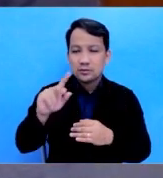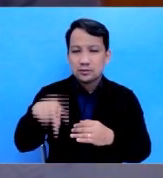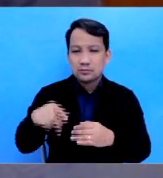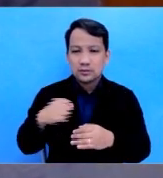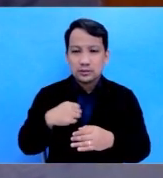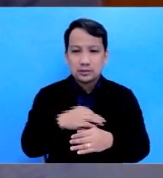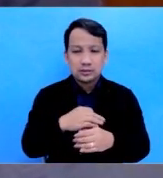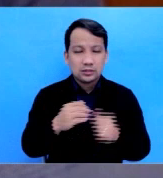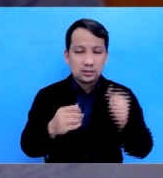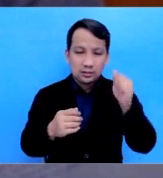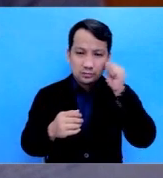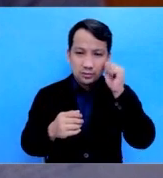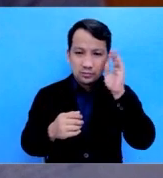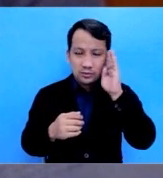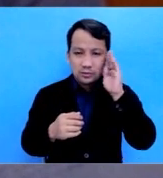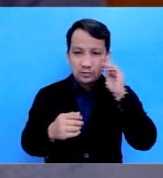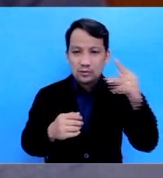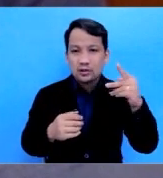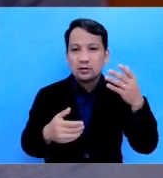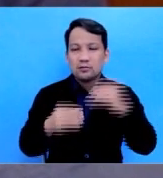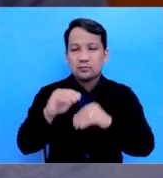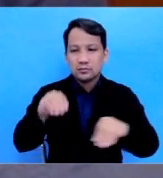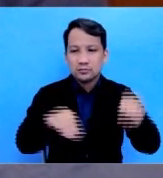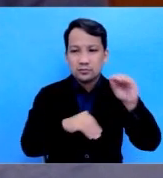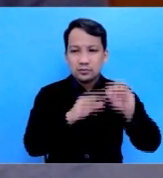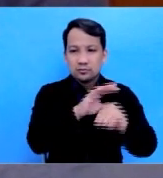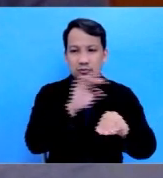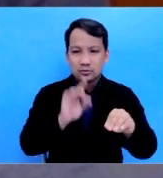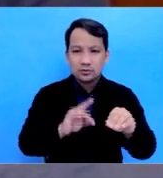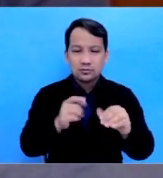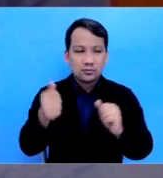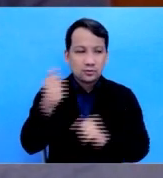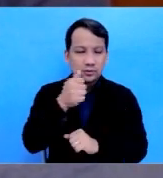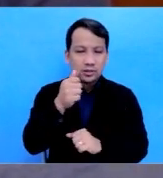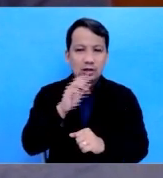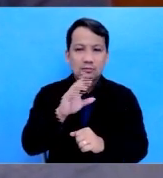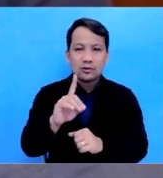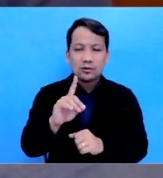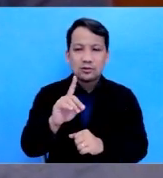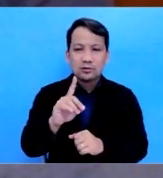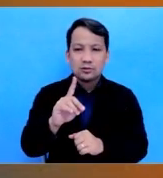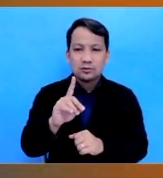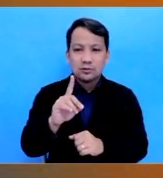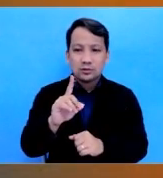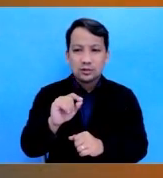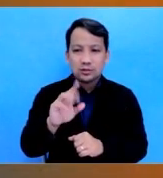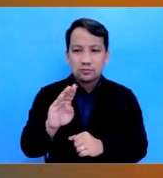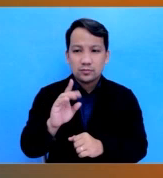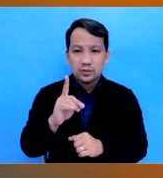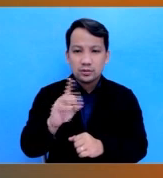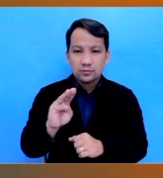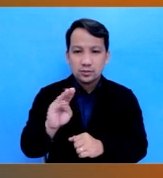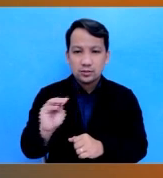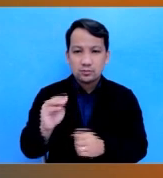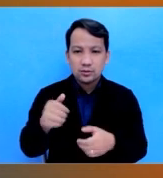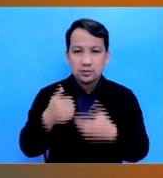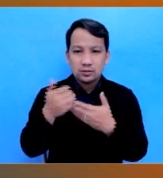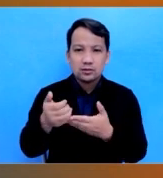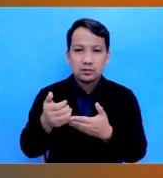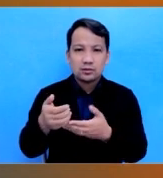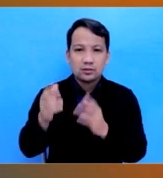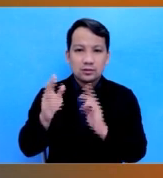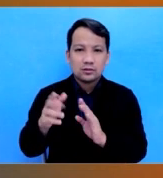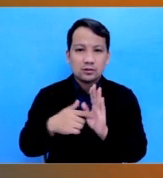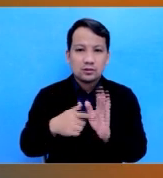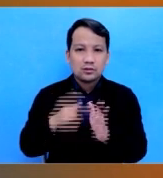Pilipinas na si Amena Pangandaman ang napiling maging kalihim ng Department of Budget and Management. Nag-abot ng pagbati si